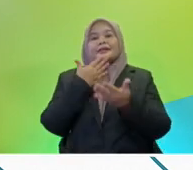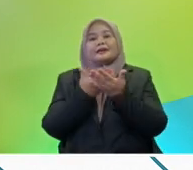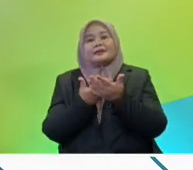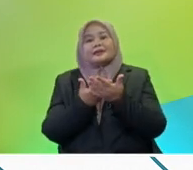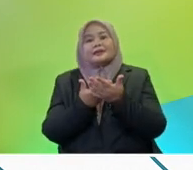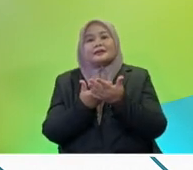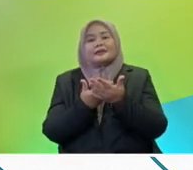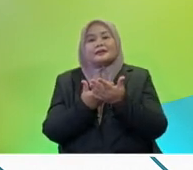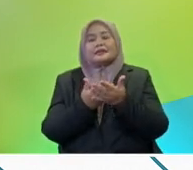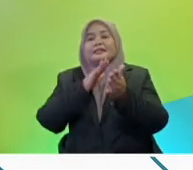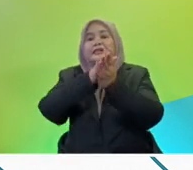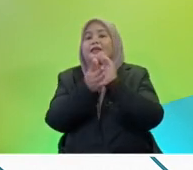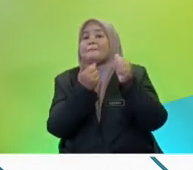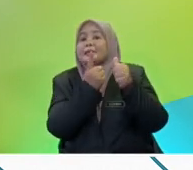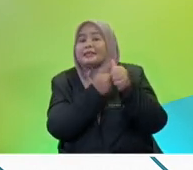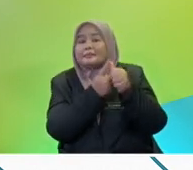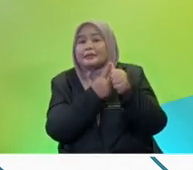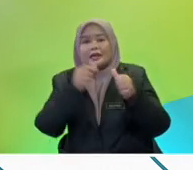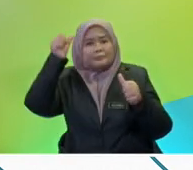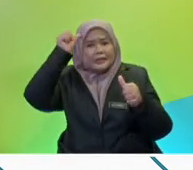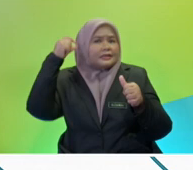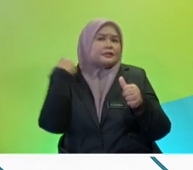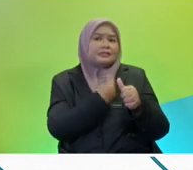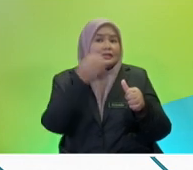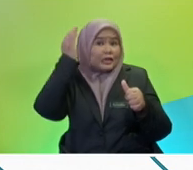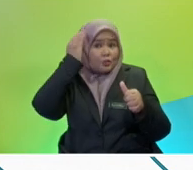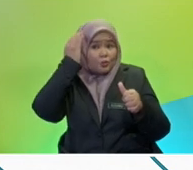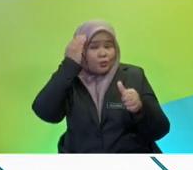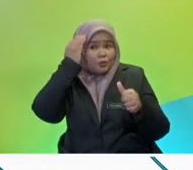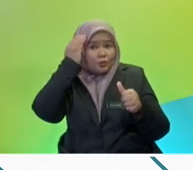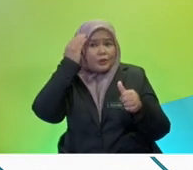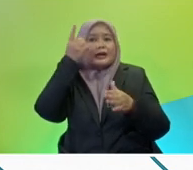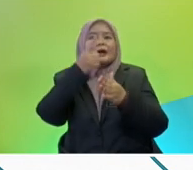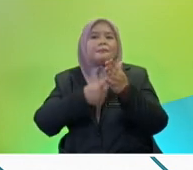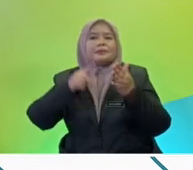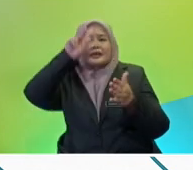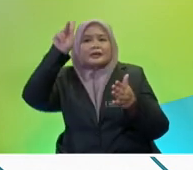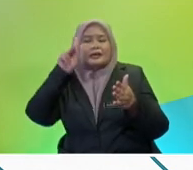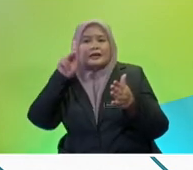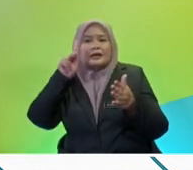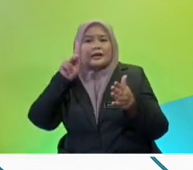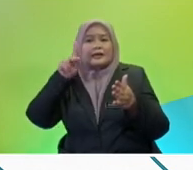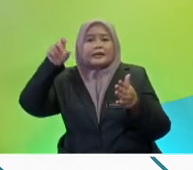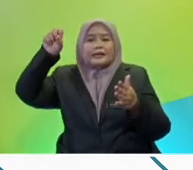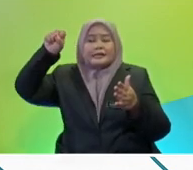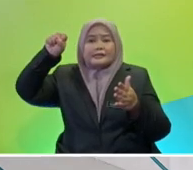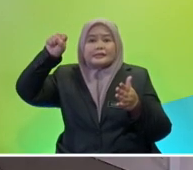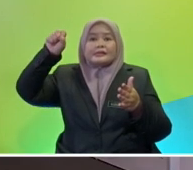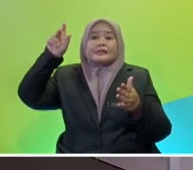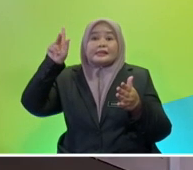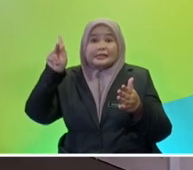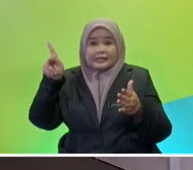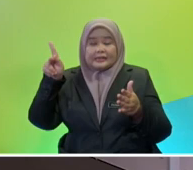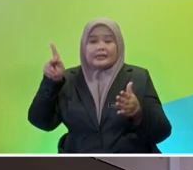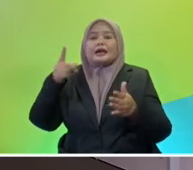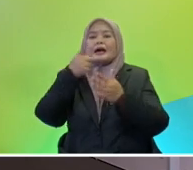oke Jadi yang pertama mengetahui apakah dia standard kandungan yaitu Apakah